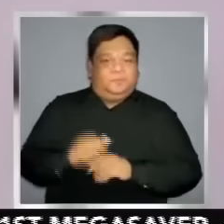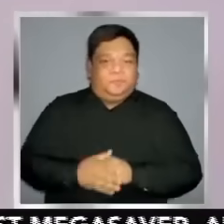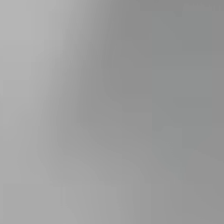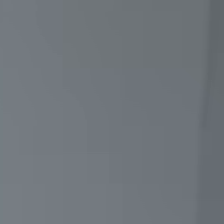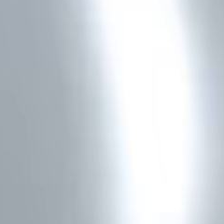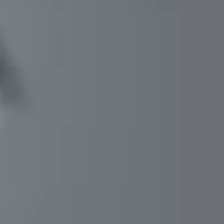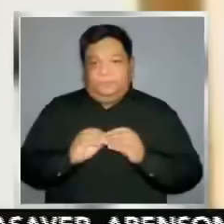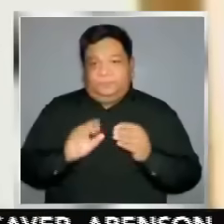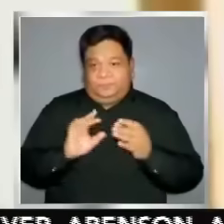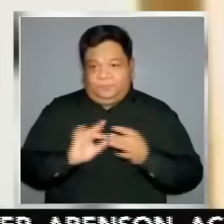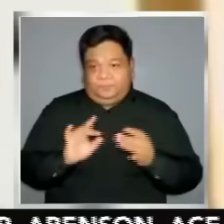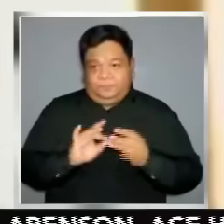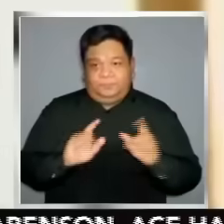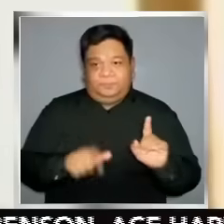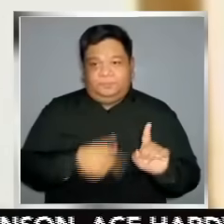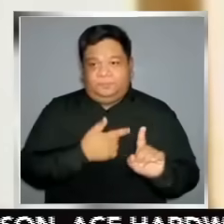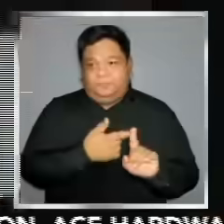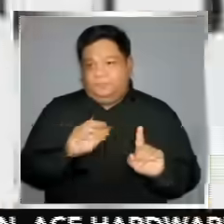Umali.